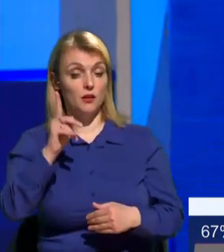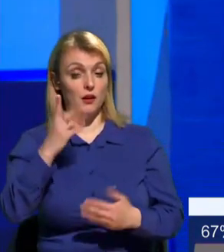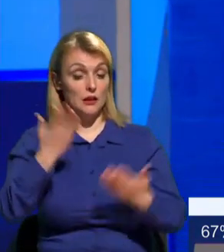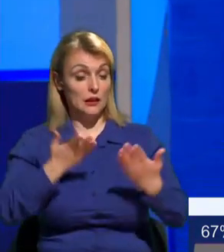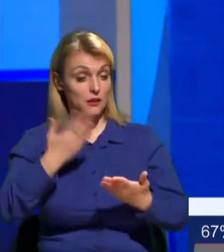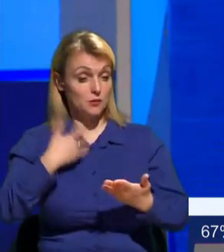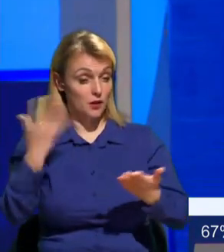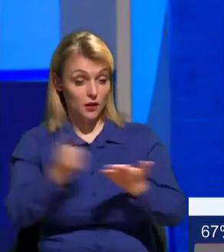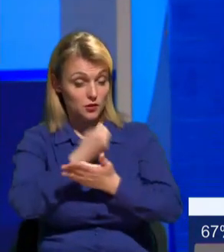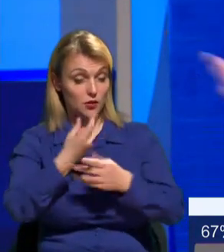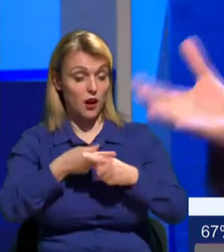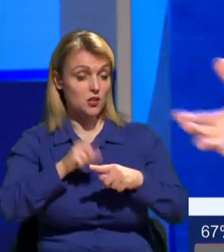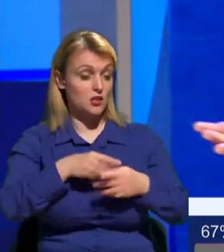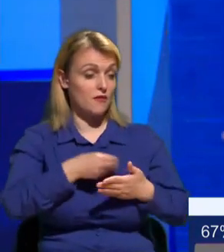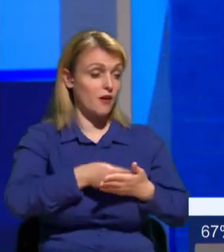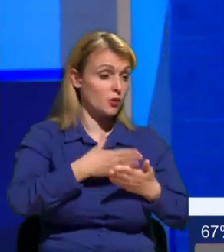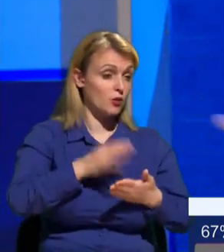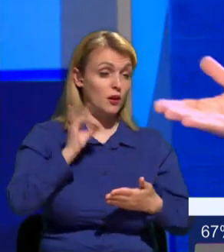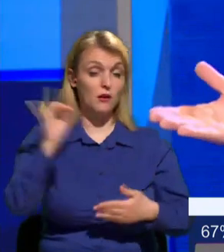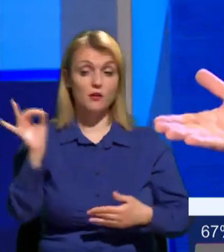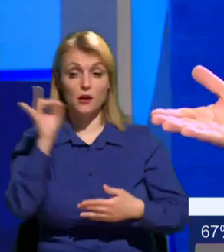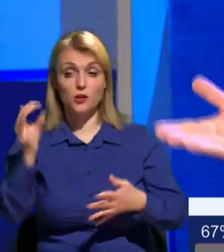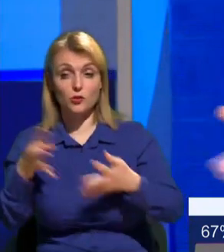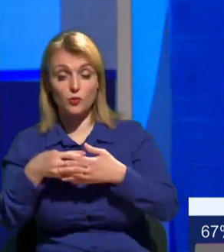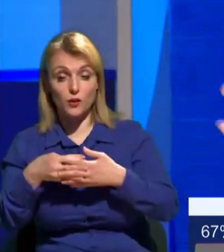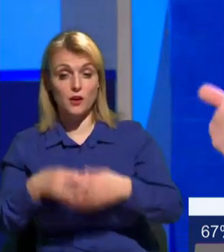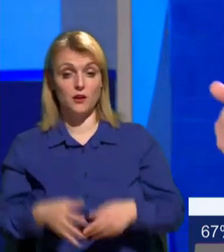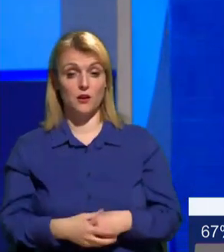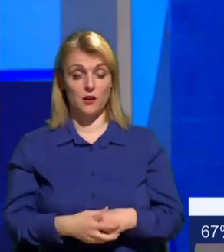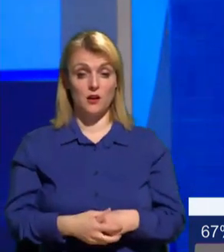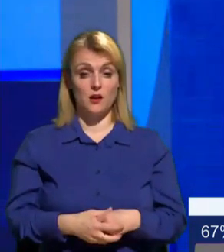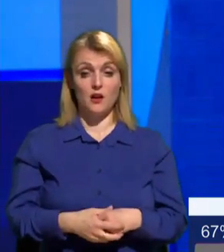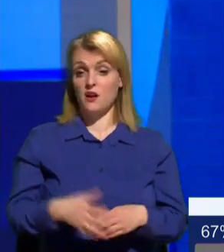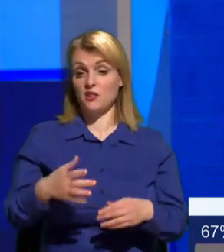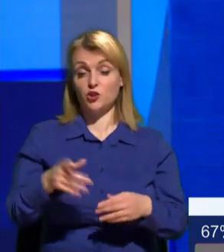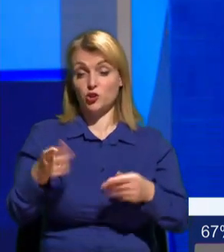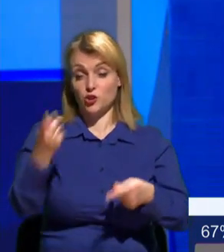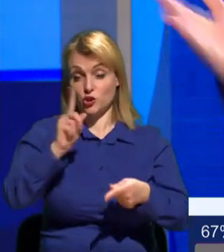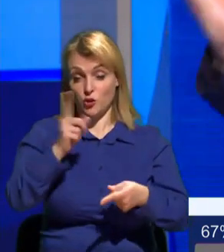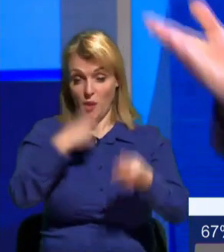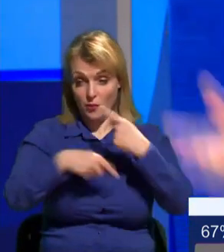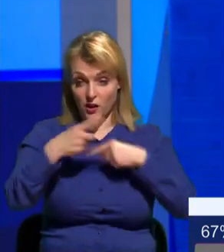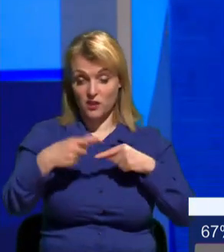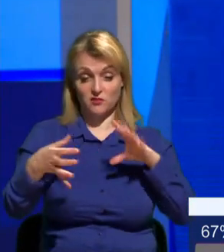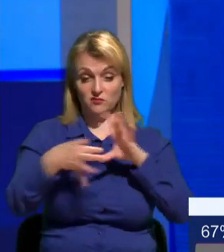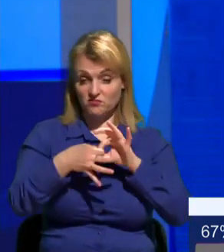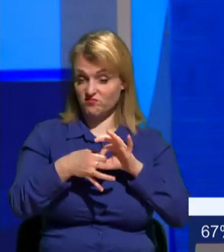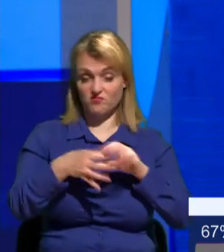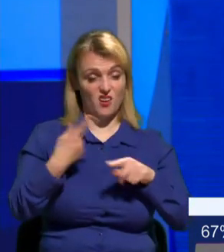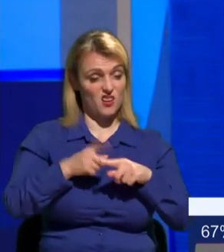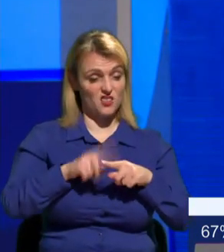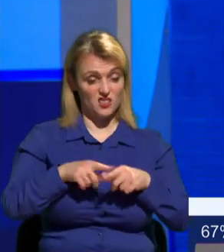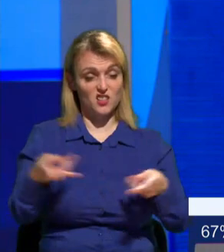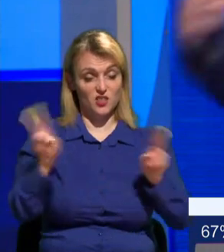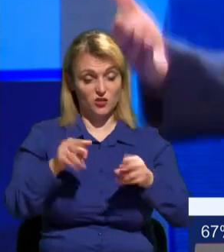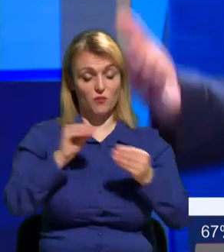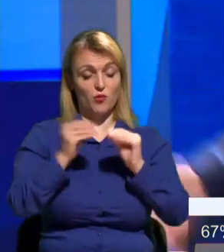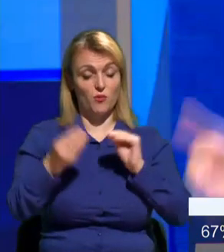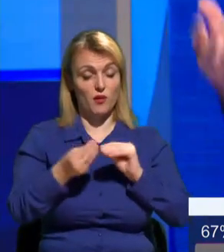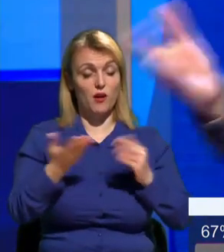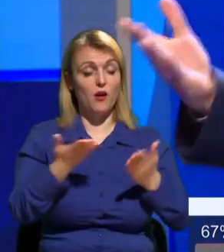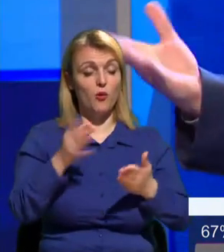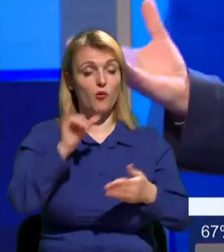vom găsi aceste valori și interese comune, o reintegrare este foarte problematică. Care ar fi soluția, domnule Dodon, și cum